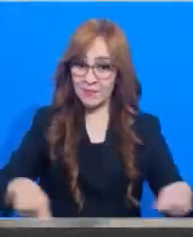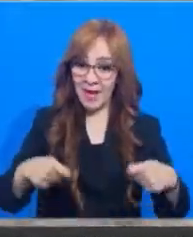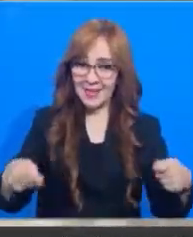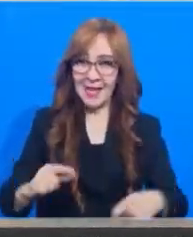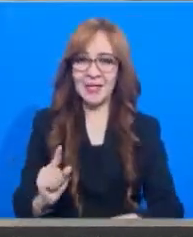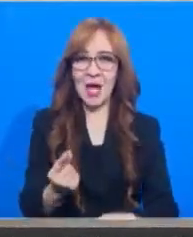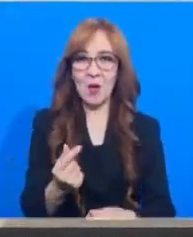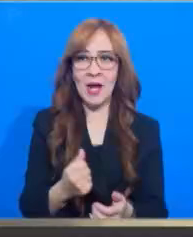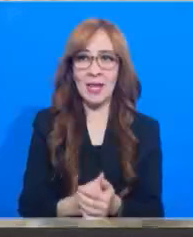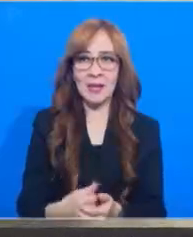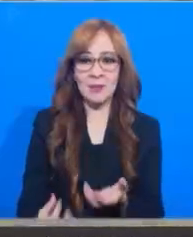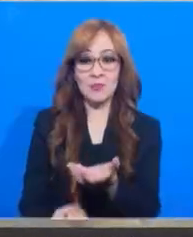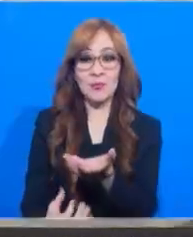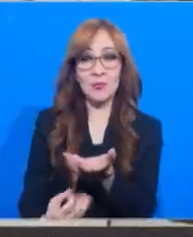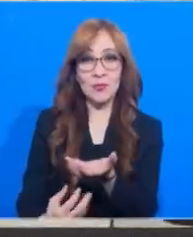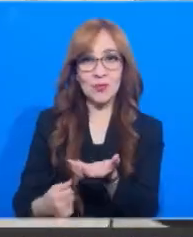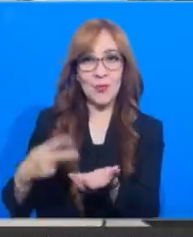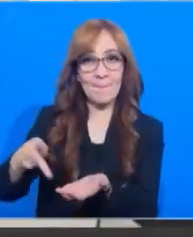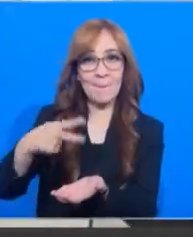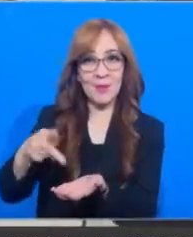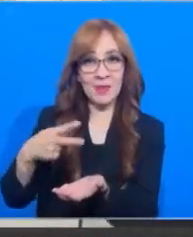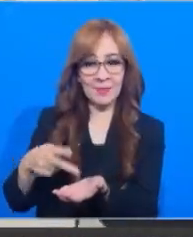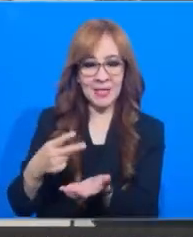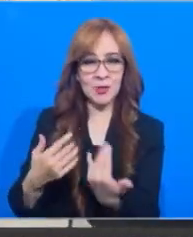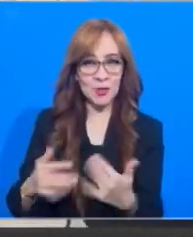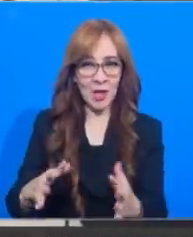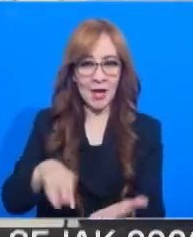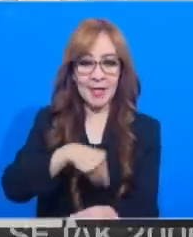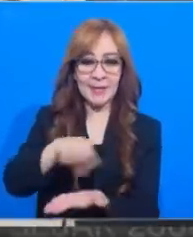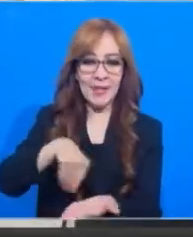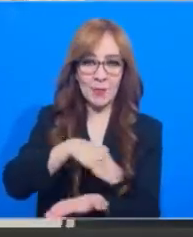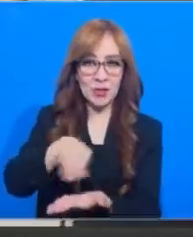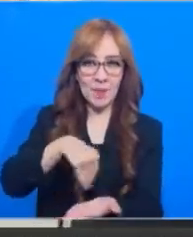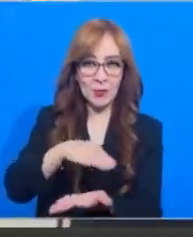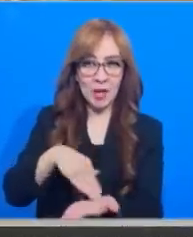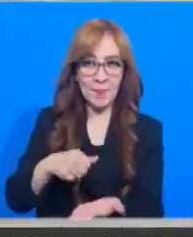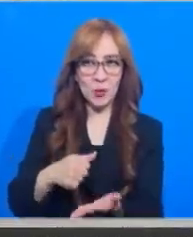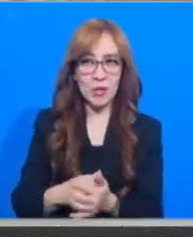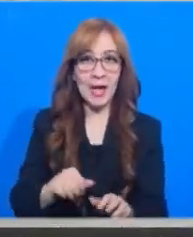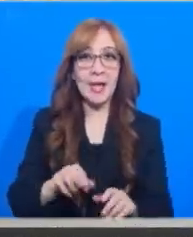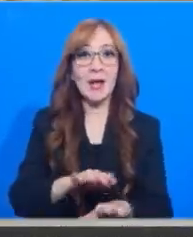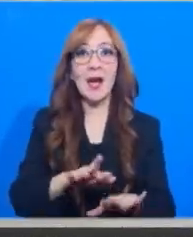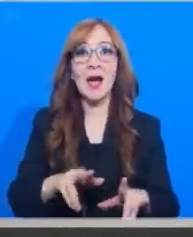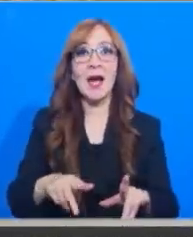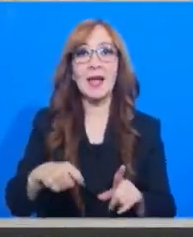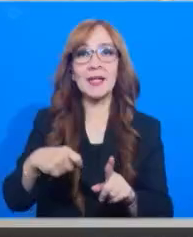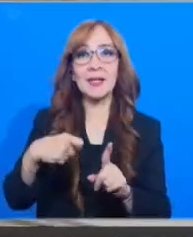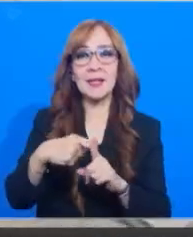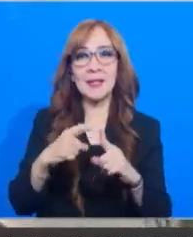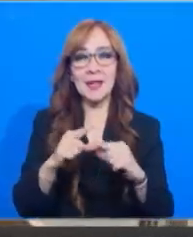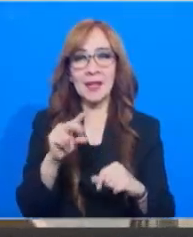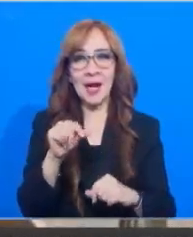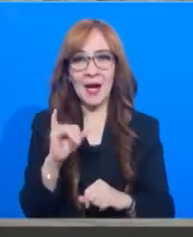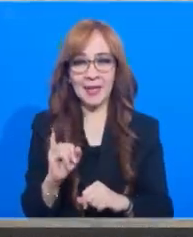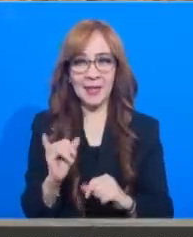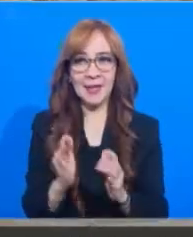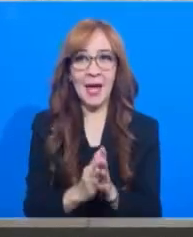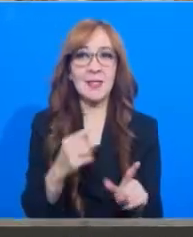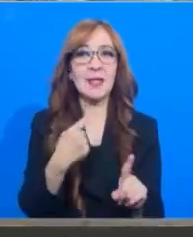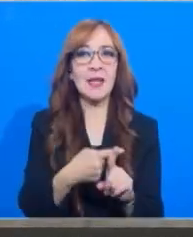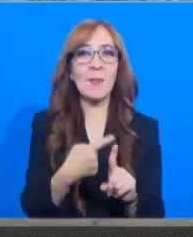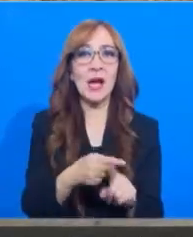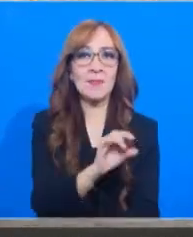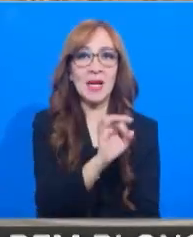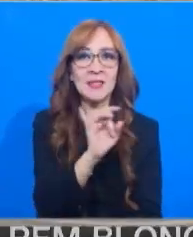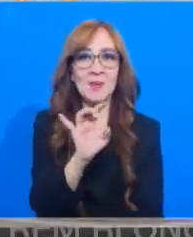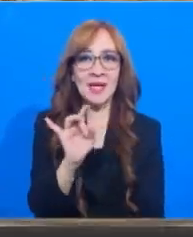dengan merebus mie selama beberapa menit. Lalu campurkan dengan kuah kari spesial. Topping sayur dan telur juga ditambahkan untuk meningkatkan